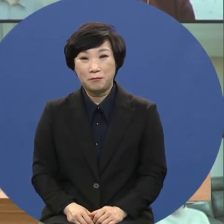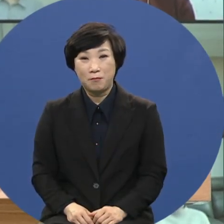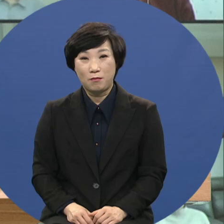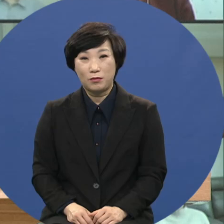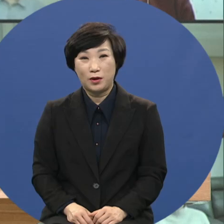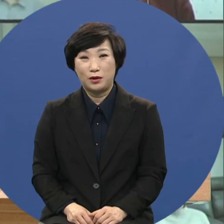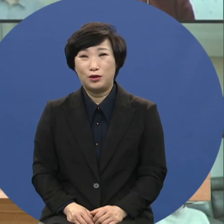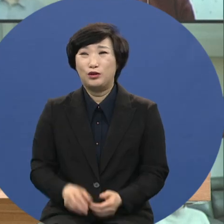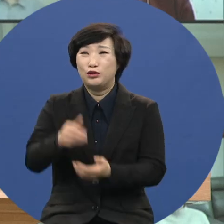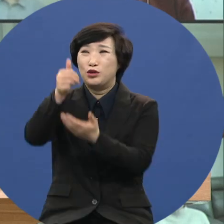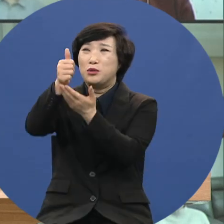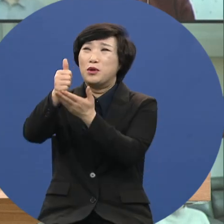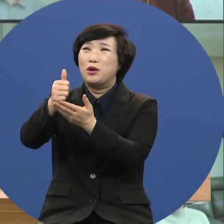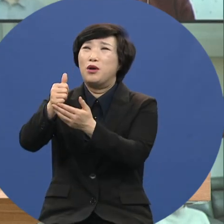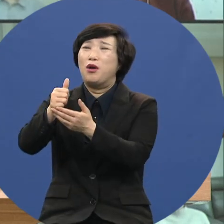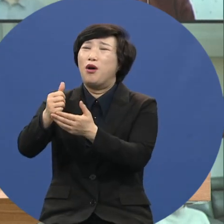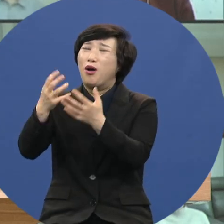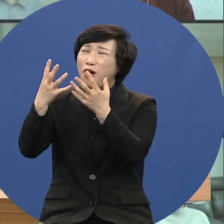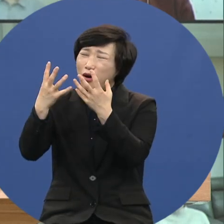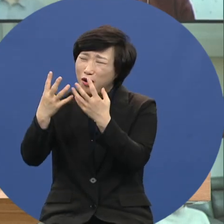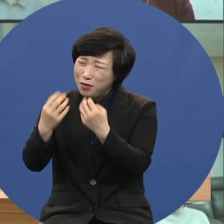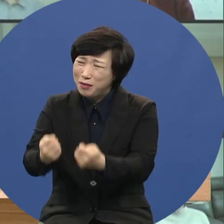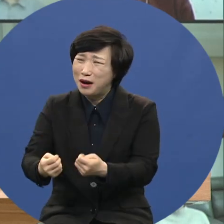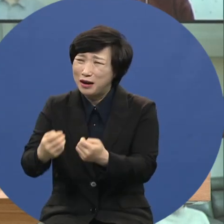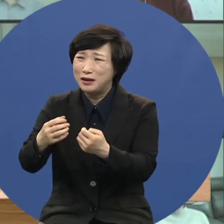우리 주님은 얼마나 힘들었을까.